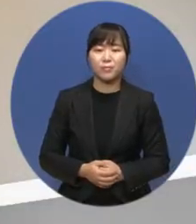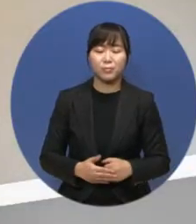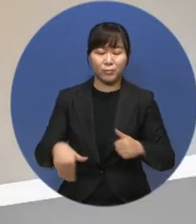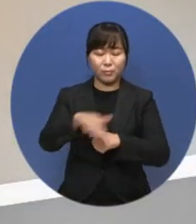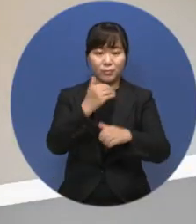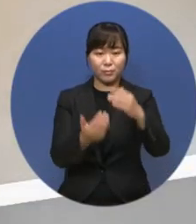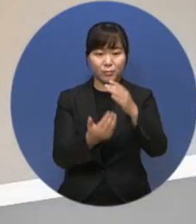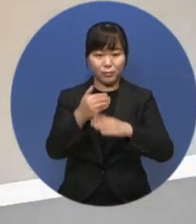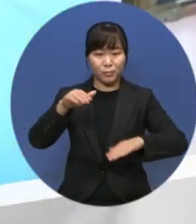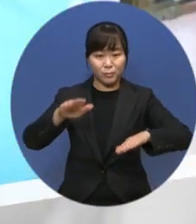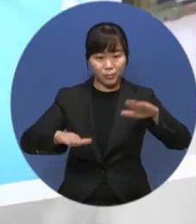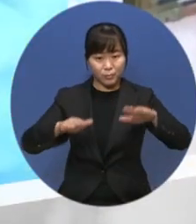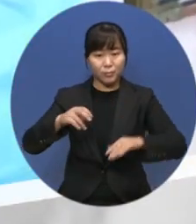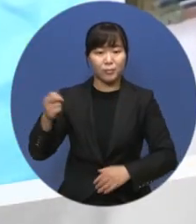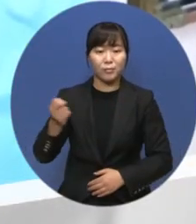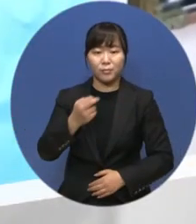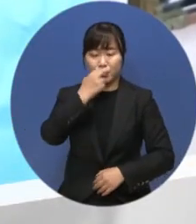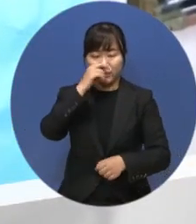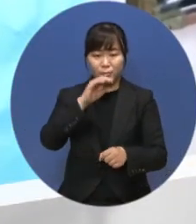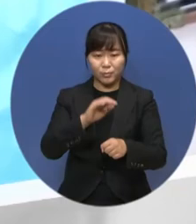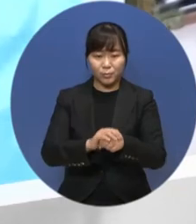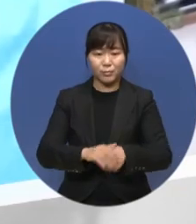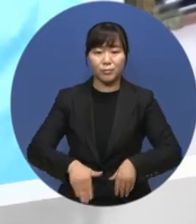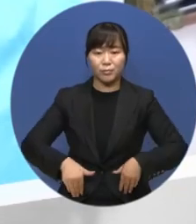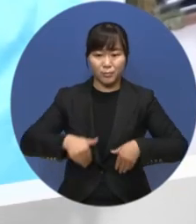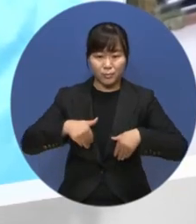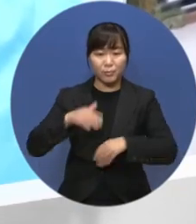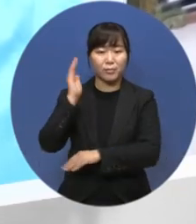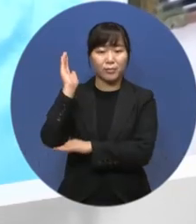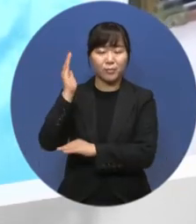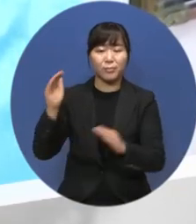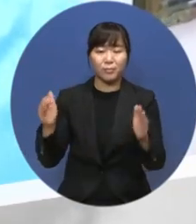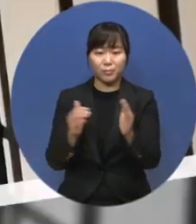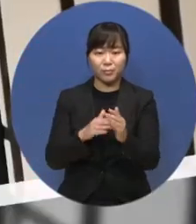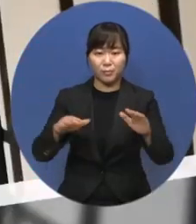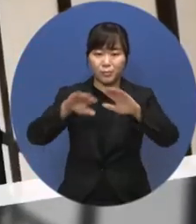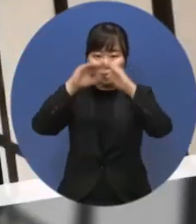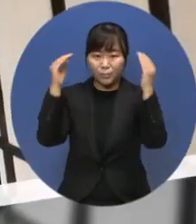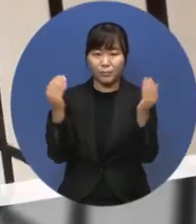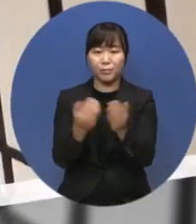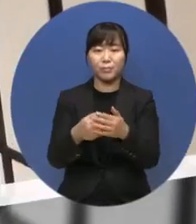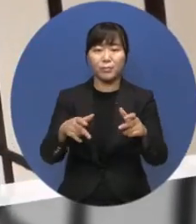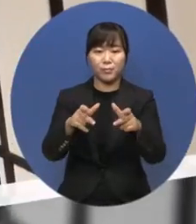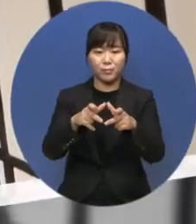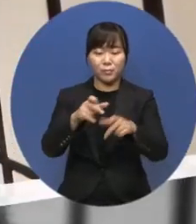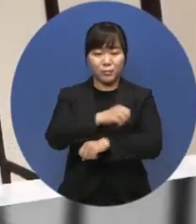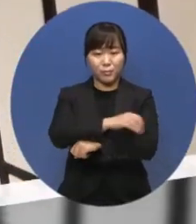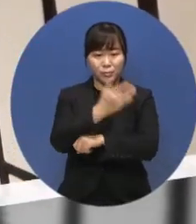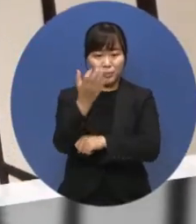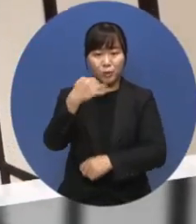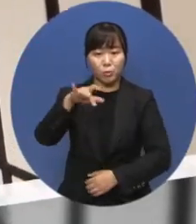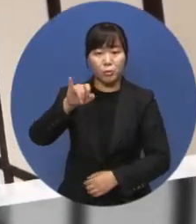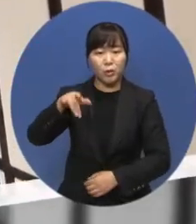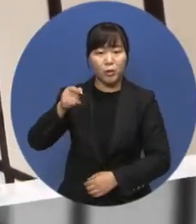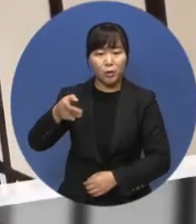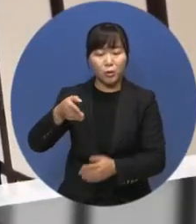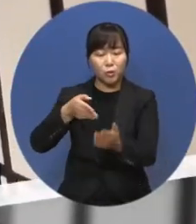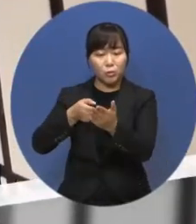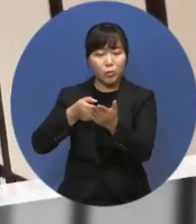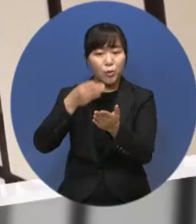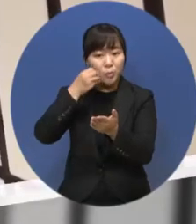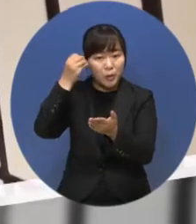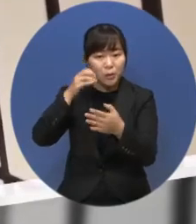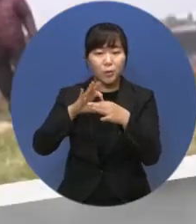우리 주변에서 일어나는 불공정한 사례부터 억울한 사연, 따뜻한 미담까지 장애인신문과